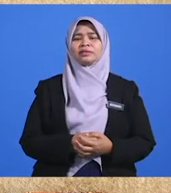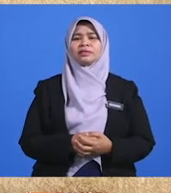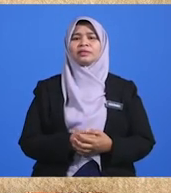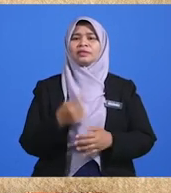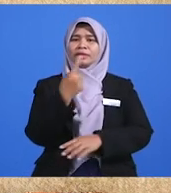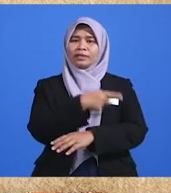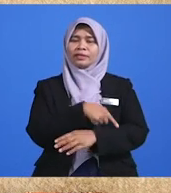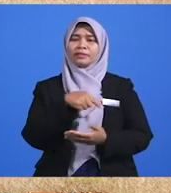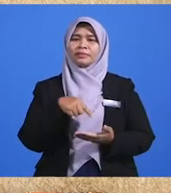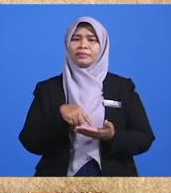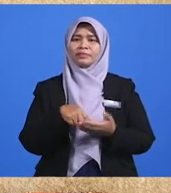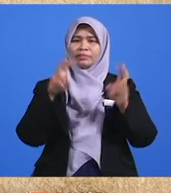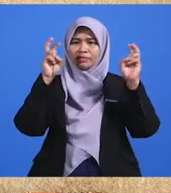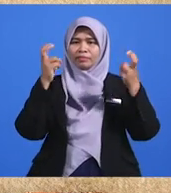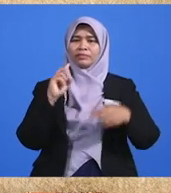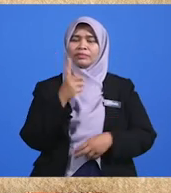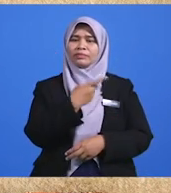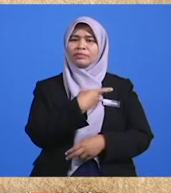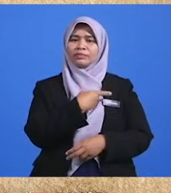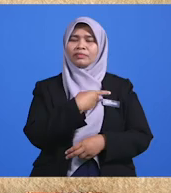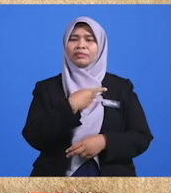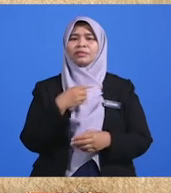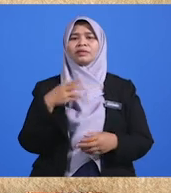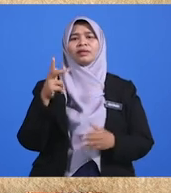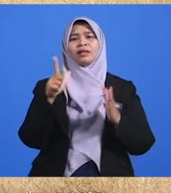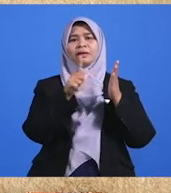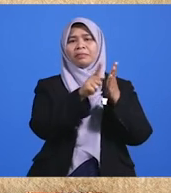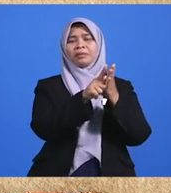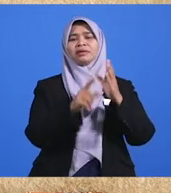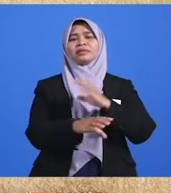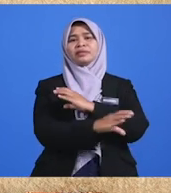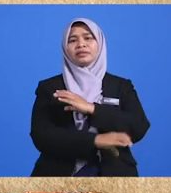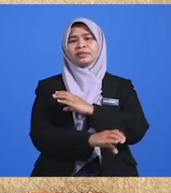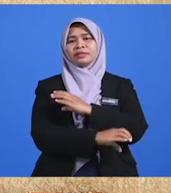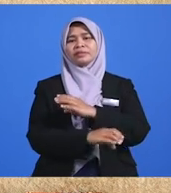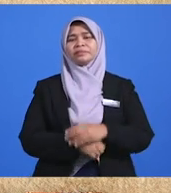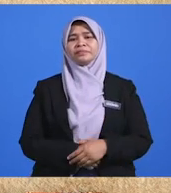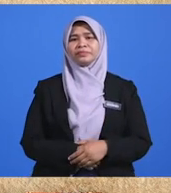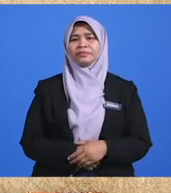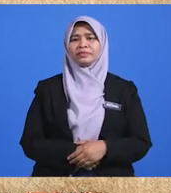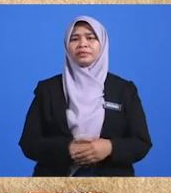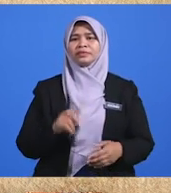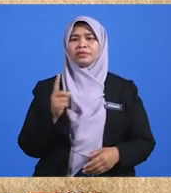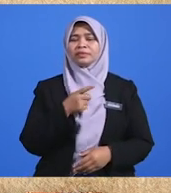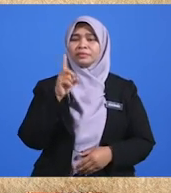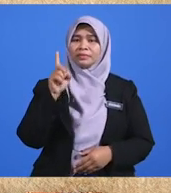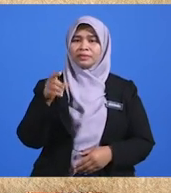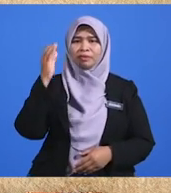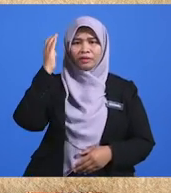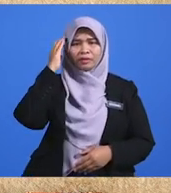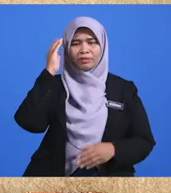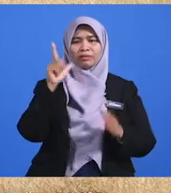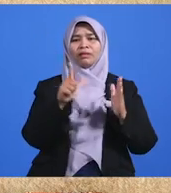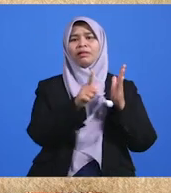hari ini, tajuk kita ialah Lambang-Lambang Negara. Sebagai rakyat Malaysia, semestinya kita mengetahui